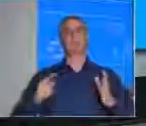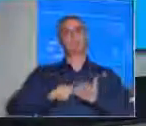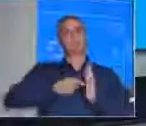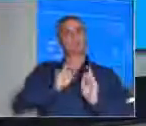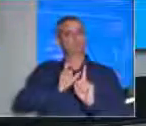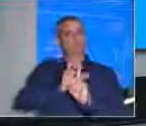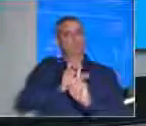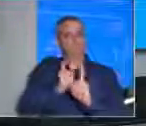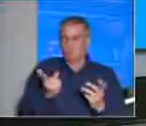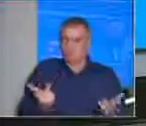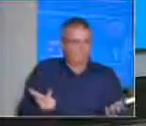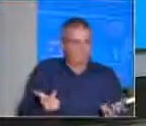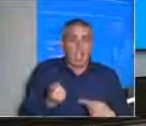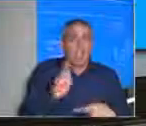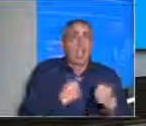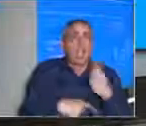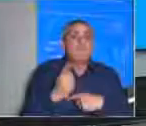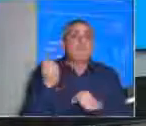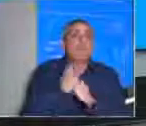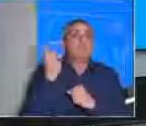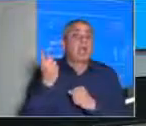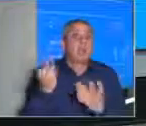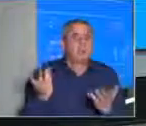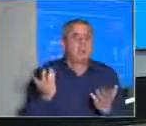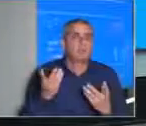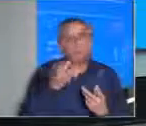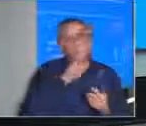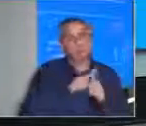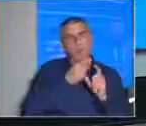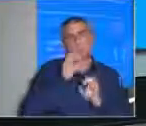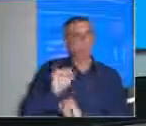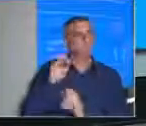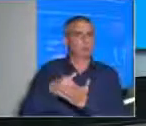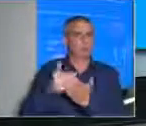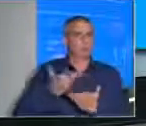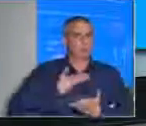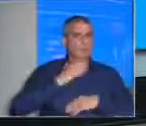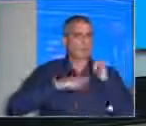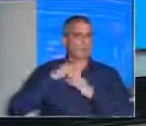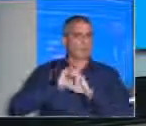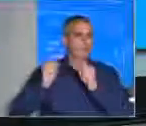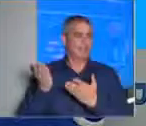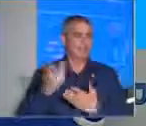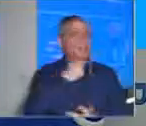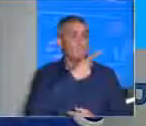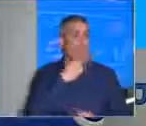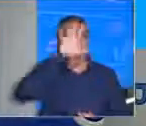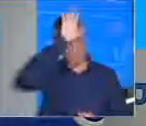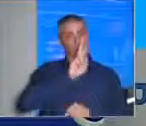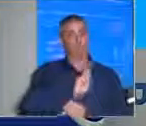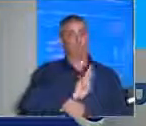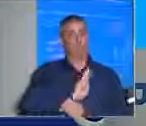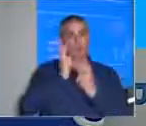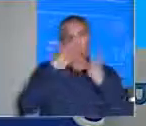נועד למנוע מאיראן. זה להפך, זה עשה להם לגיטימציה להשגת נשק גרעיני. אבל הם קיימו את ההסכם, עכשיו